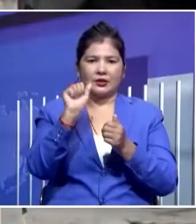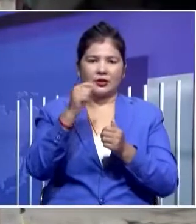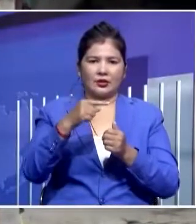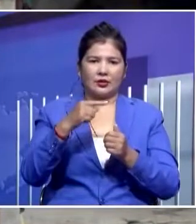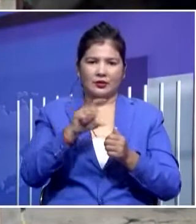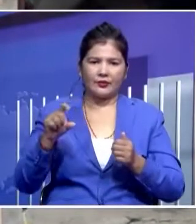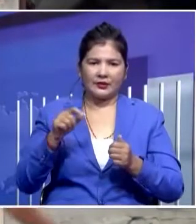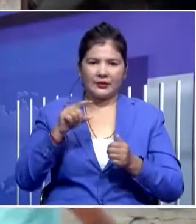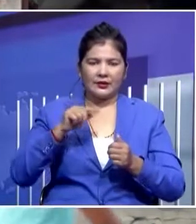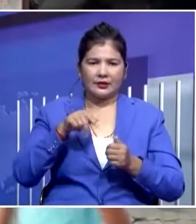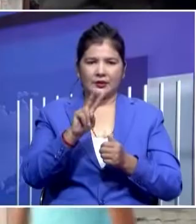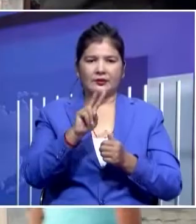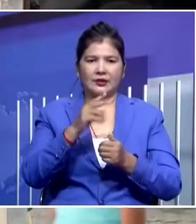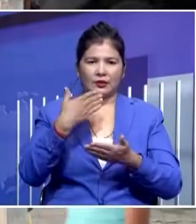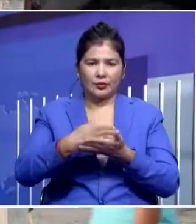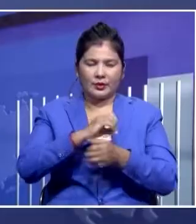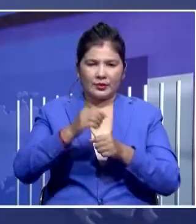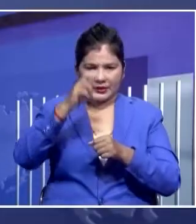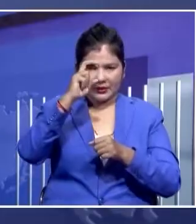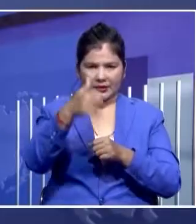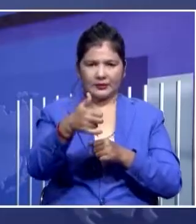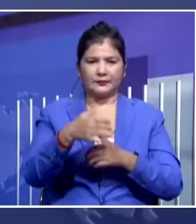नेपाल टेलिभिजन लुम्बिनी प्रदेश दाङ